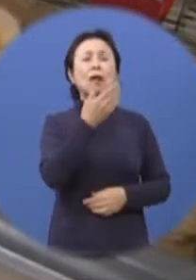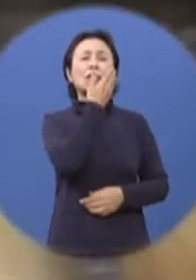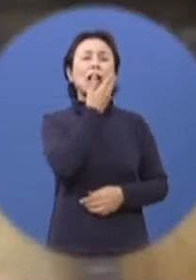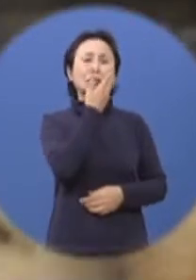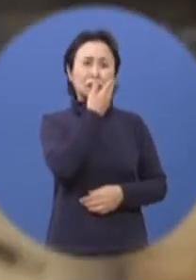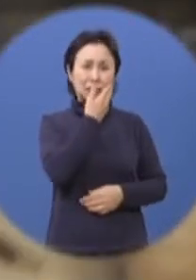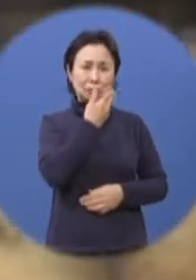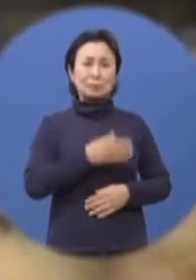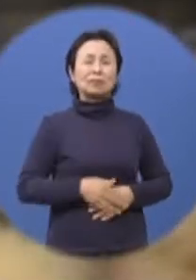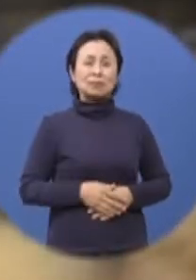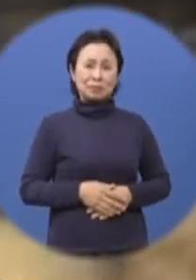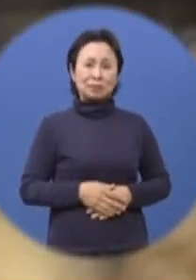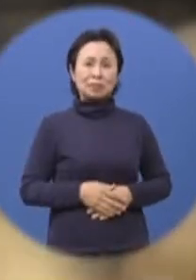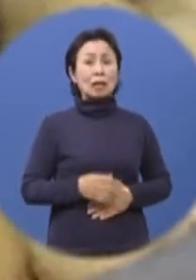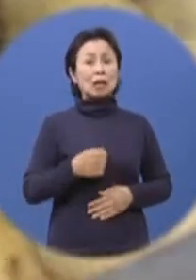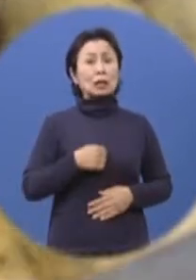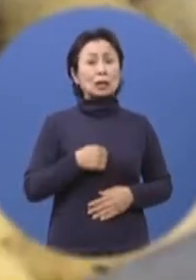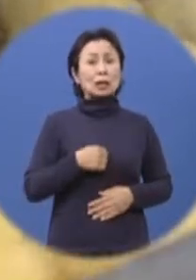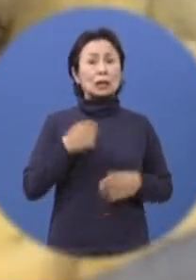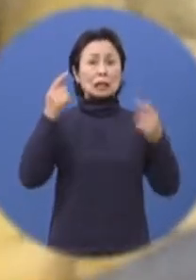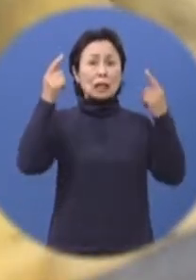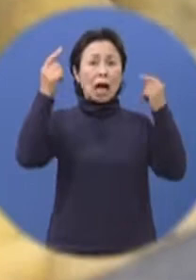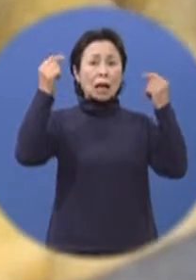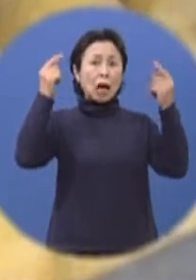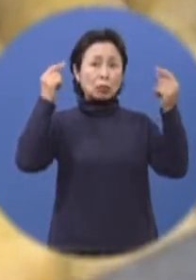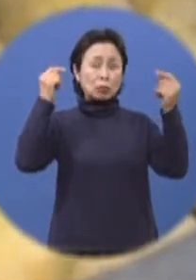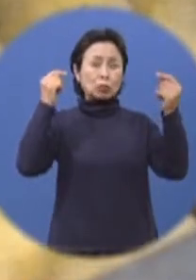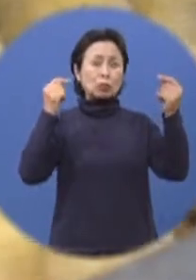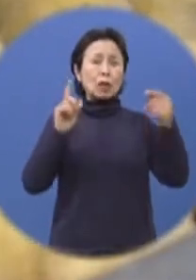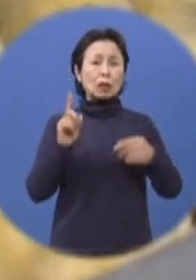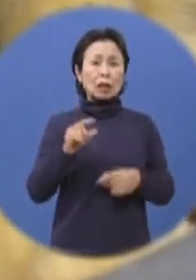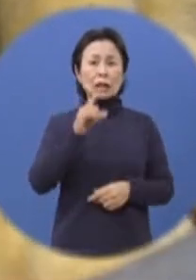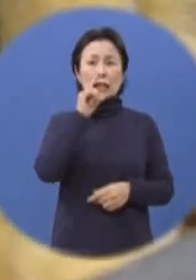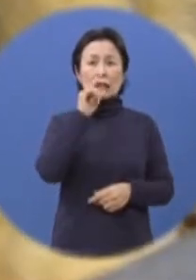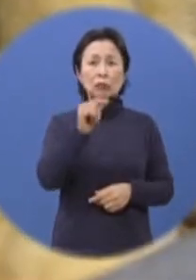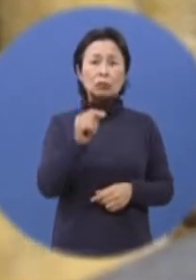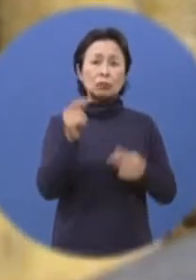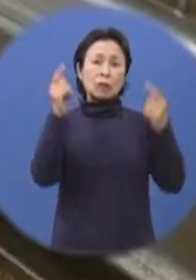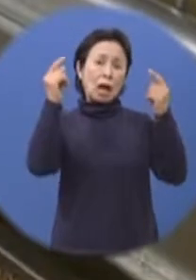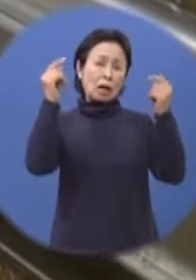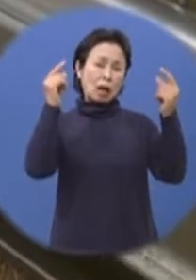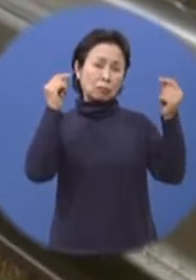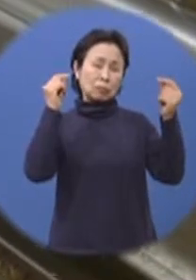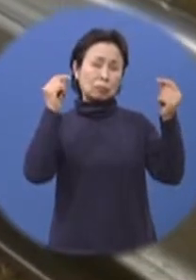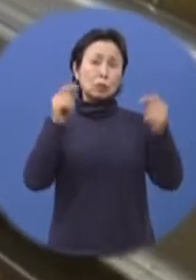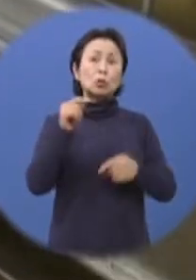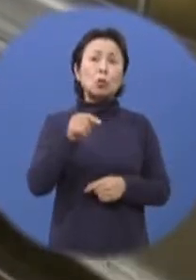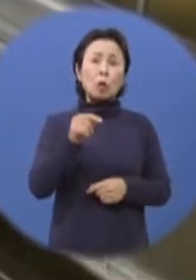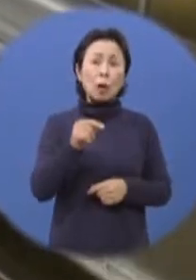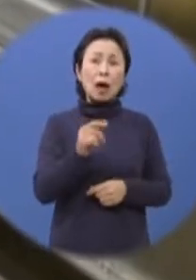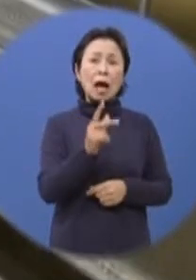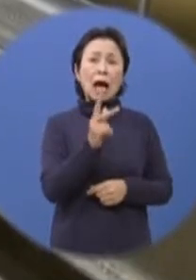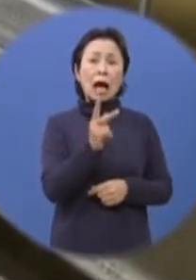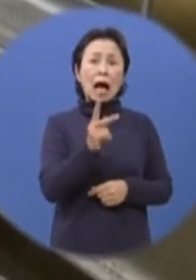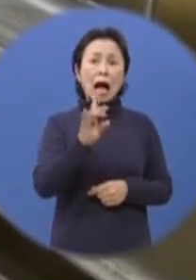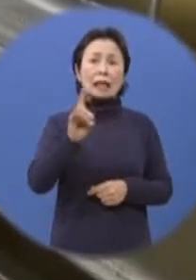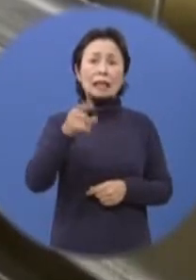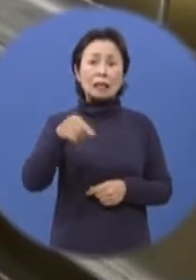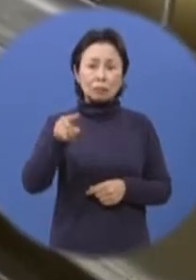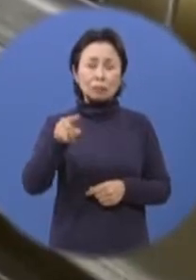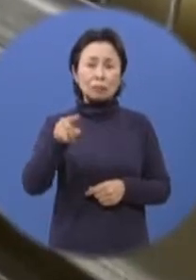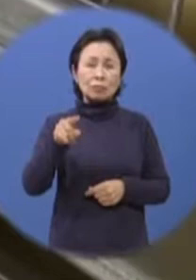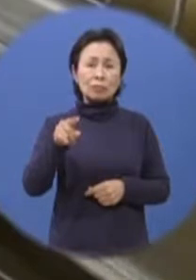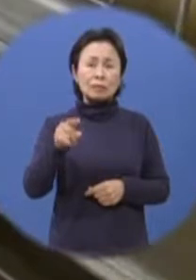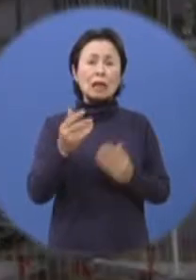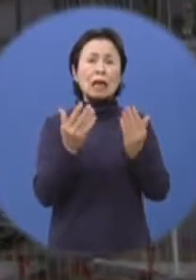ボンゴね大学の時はニンフ大学と言って廃課金学科角牛にあるんですよね1